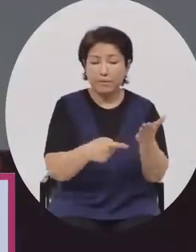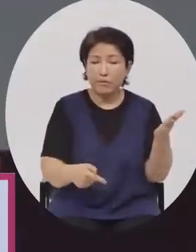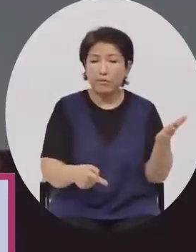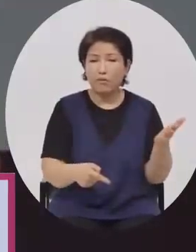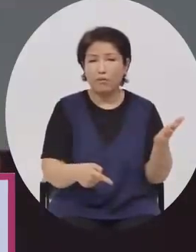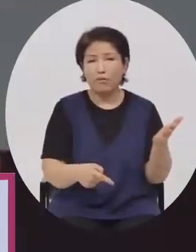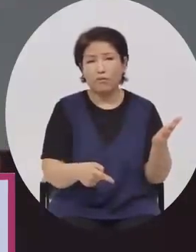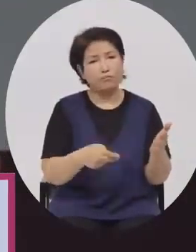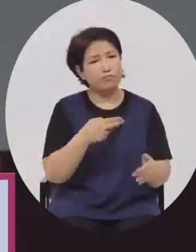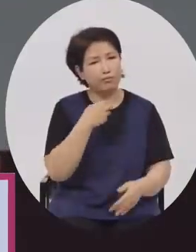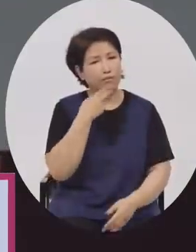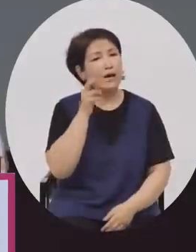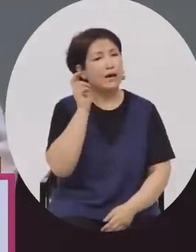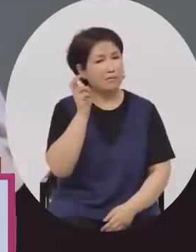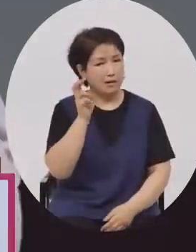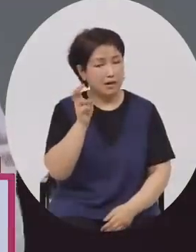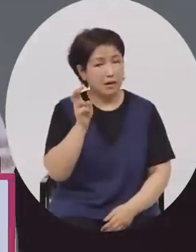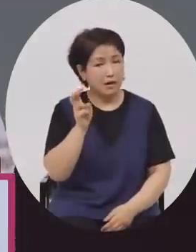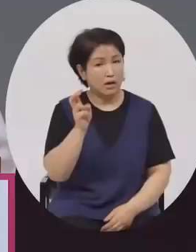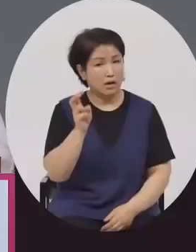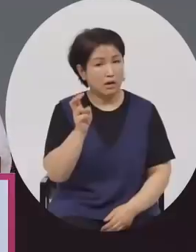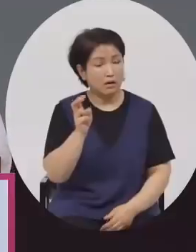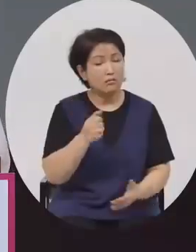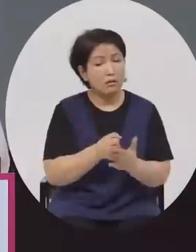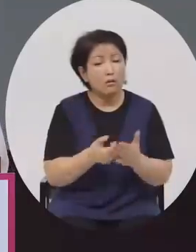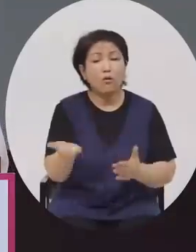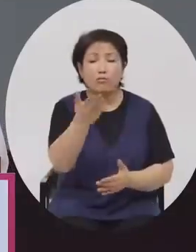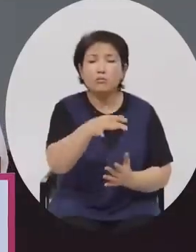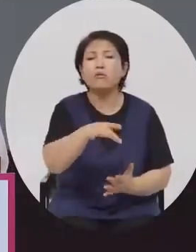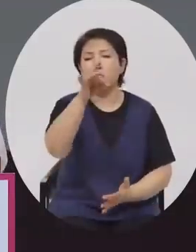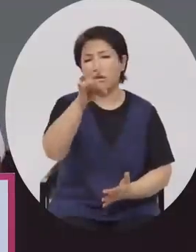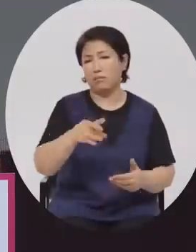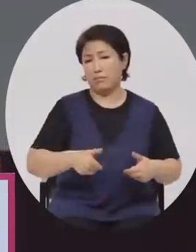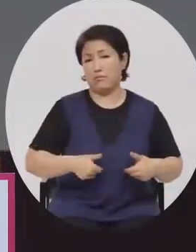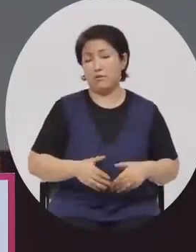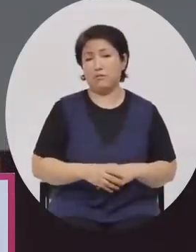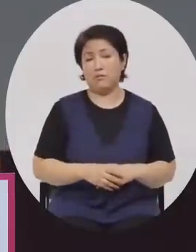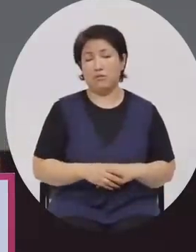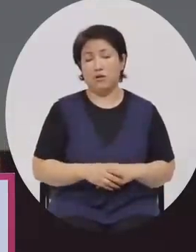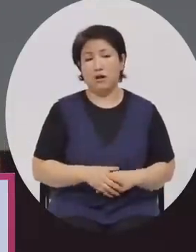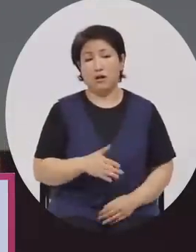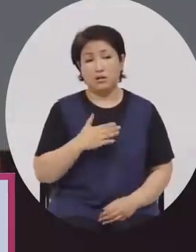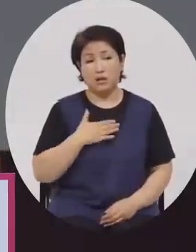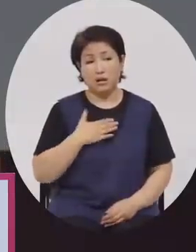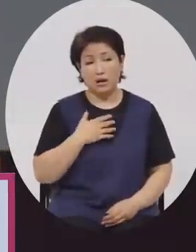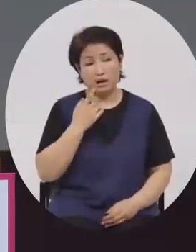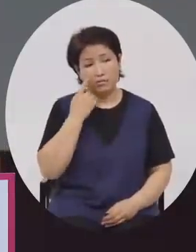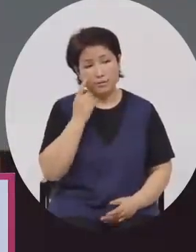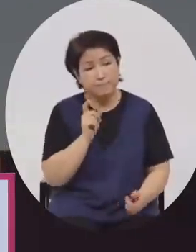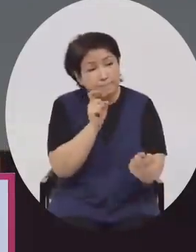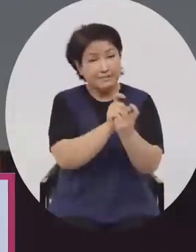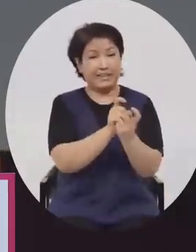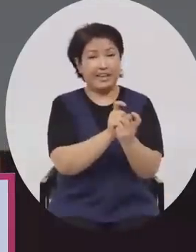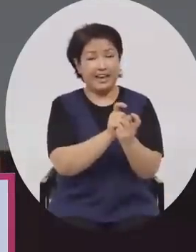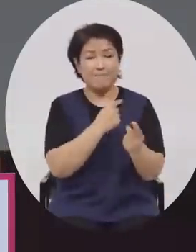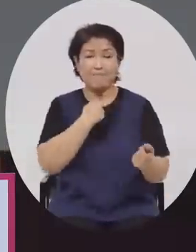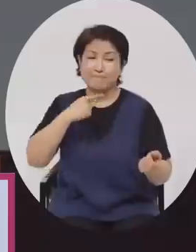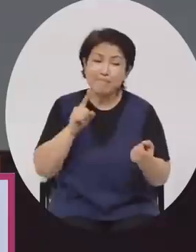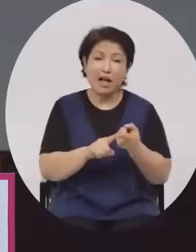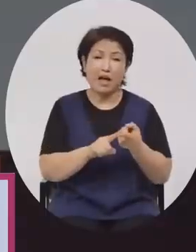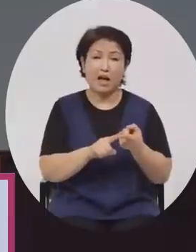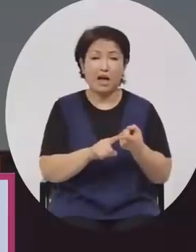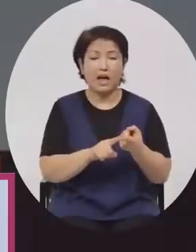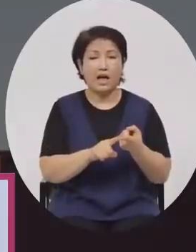없어요. 그러니까 이거는 우리의 선택이에요. 그러니까 내 눈에 딱 들고 내 입맛에